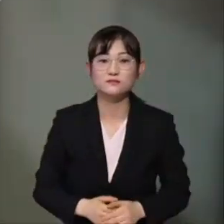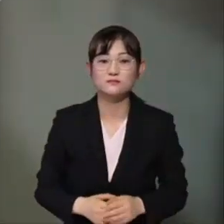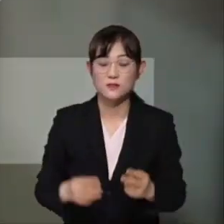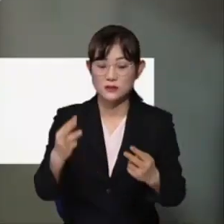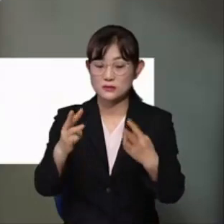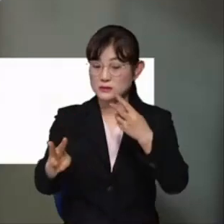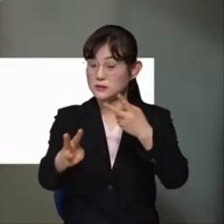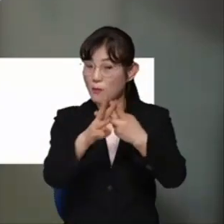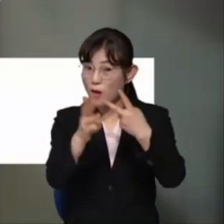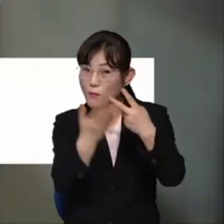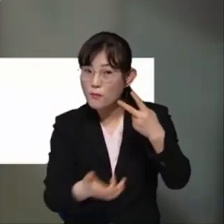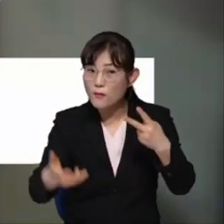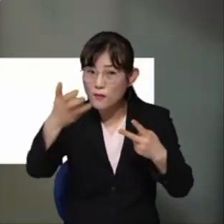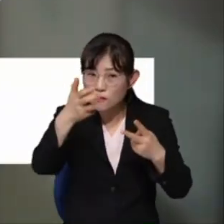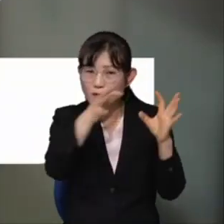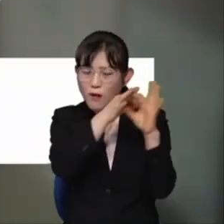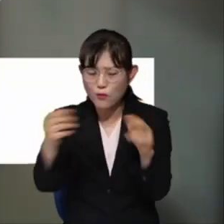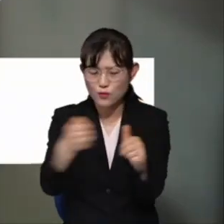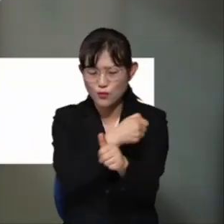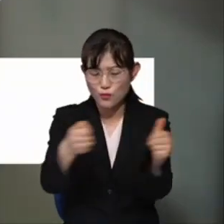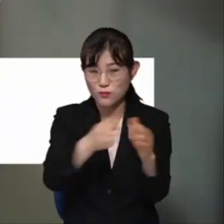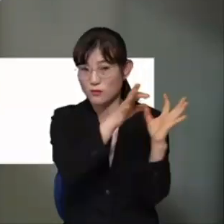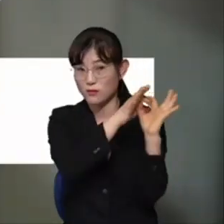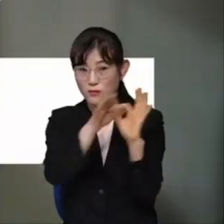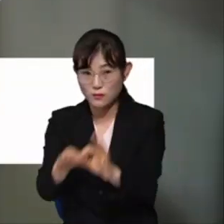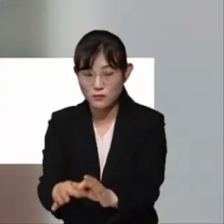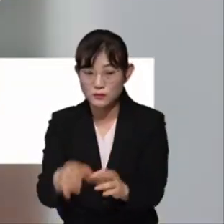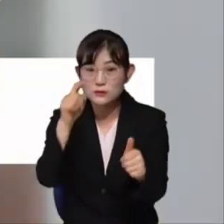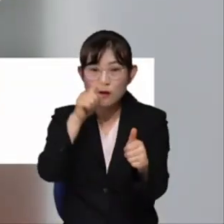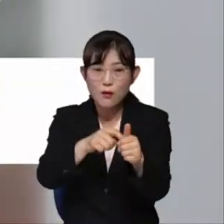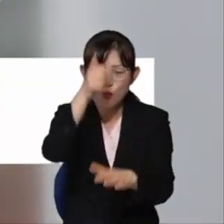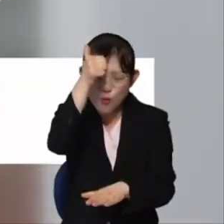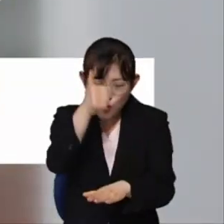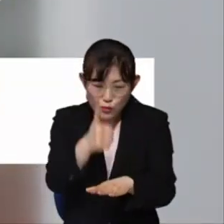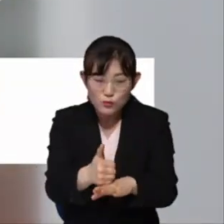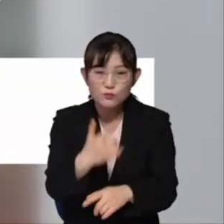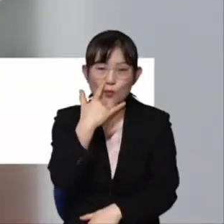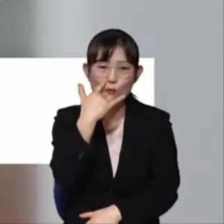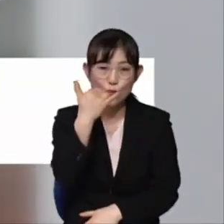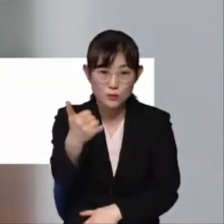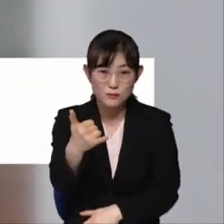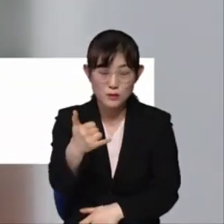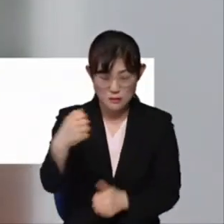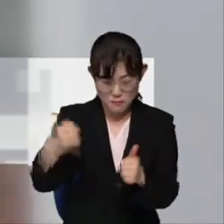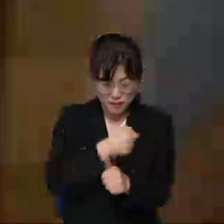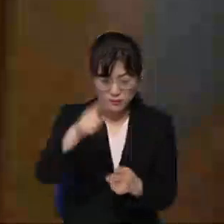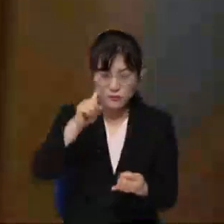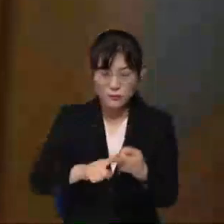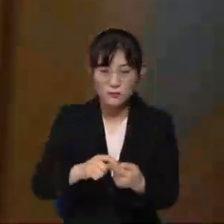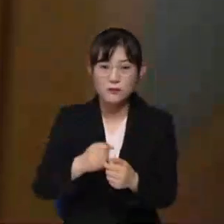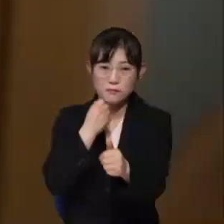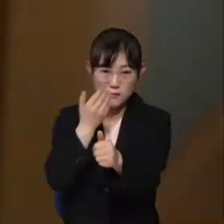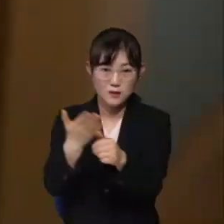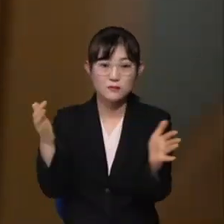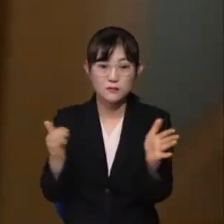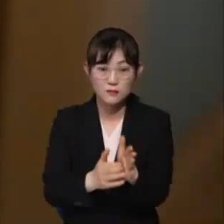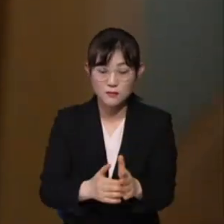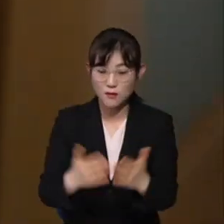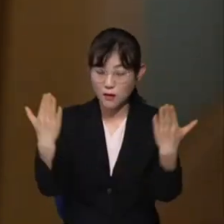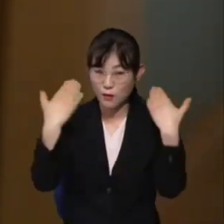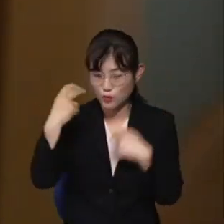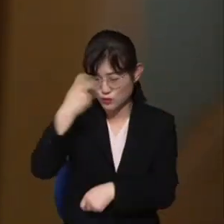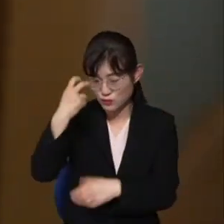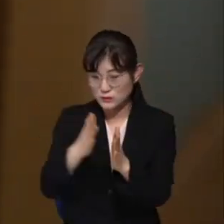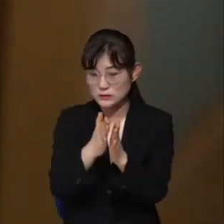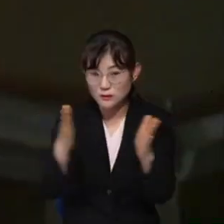새 학기가 시작됐지만 괴롭힘은 계속됐고 결국 A군은 부모에게 피해 사실을 알렸습니다. 학교가 조사에 나서고